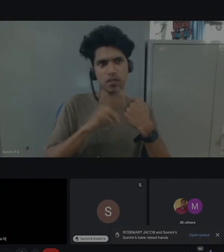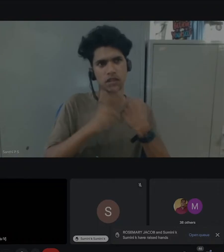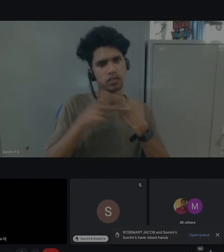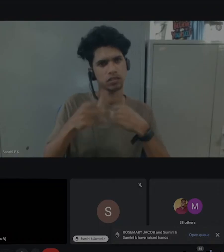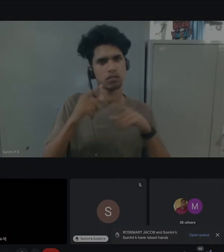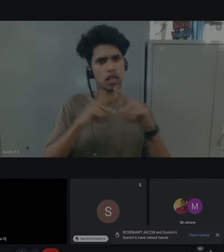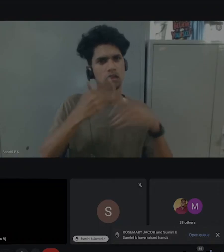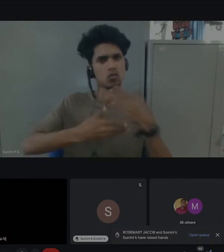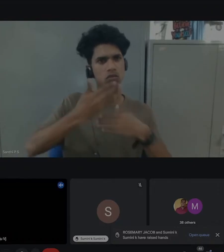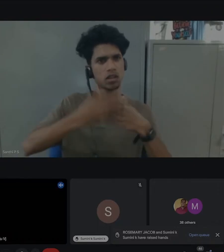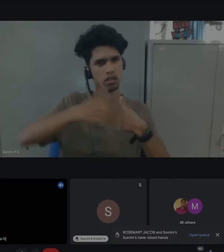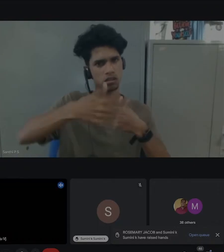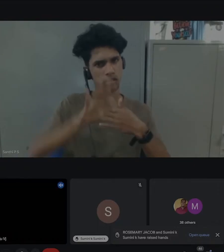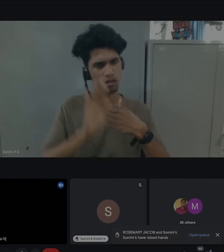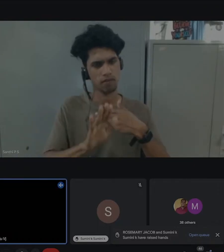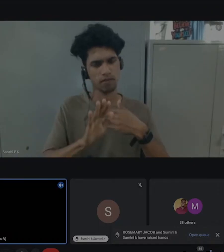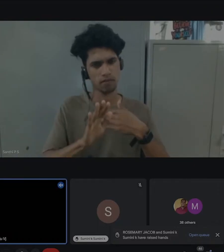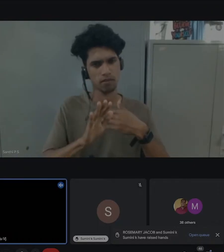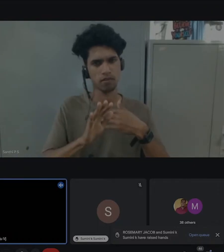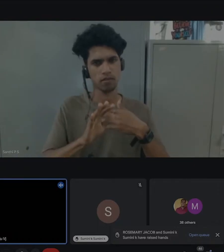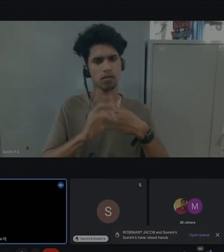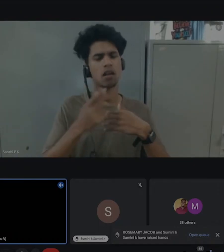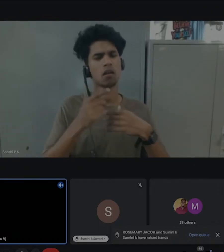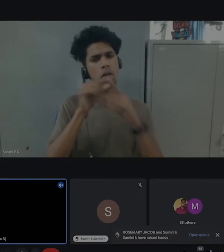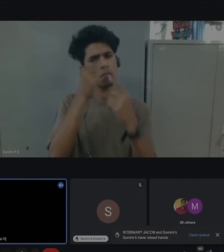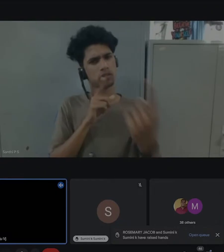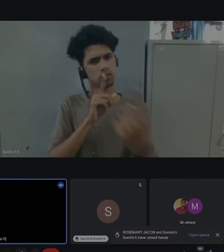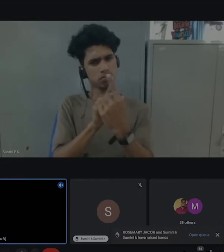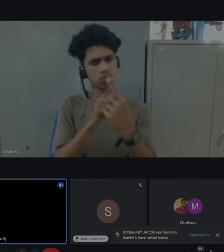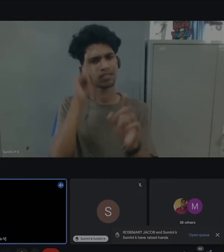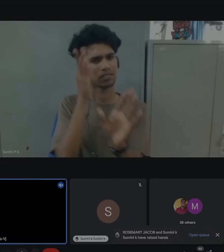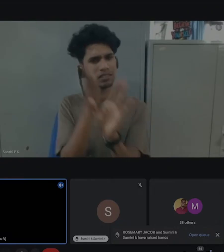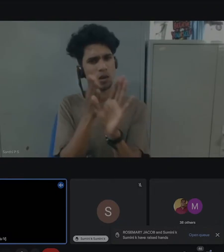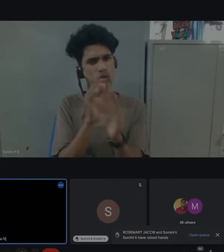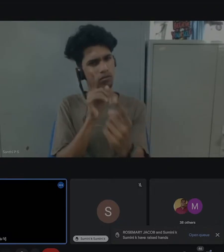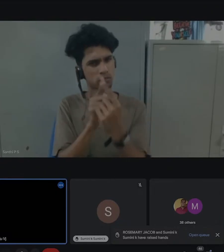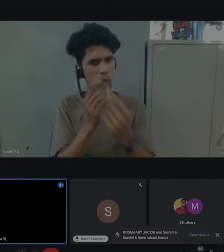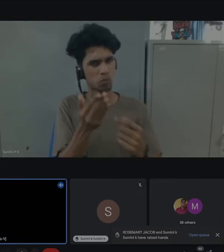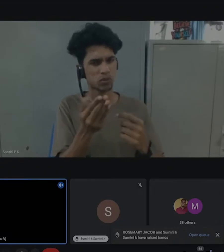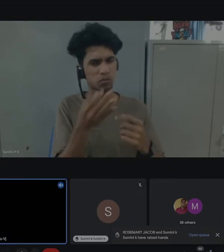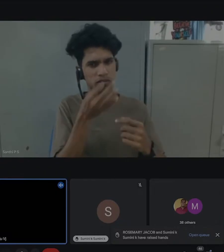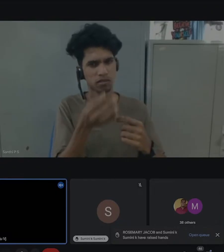ഇപ്പോഴും തെറാപ്പി അറ്റൻഡ് ചെയ്യുന്ന കുട്ടിയാ. അപ്പൊ ഒന്ന് നേരിട്ട് വരാൻ പറ്റുമോ? സൈക്കോളജിസ്റ്റിനെ നമ്മൾ കാണിക്കാൻ പറ്റുമോ?